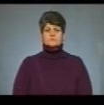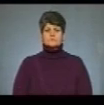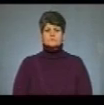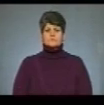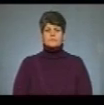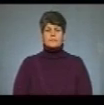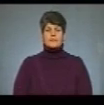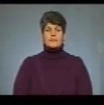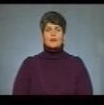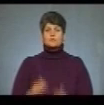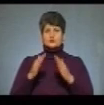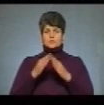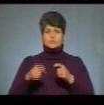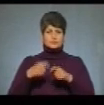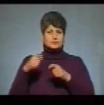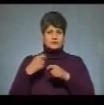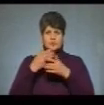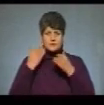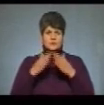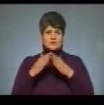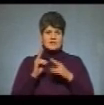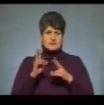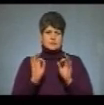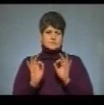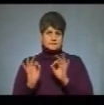Зовні будинок не ушкоджений, сусідні квартири теж.